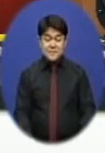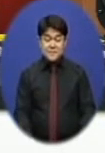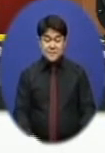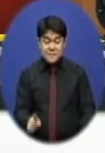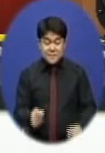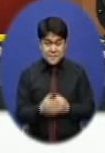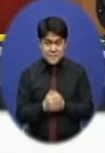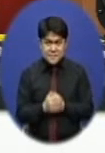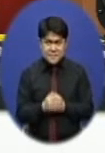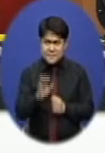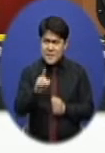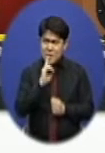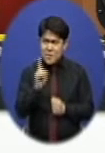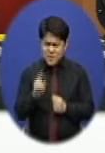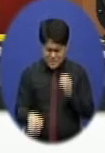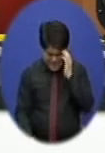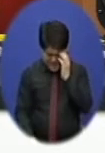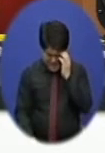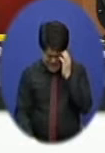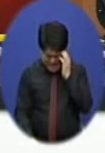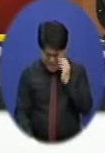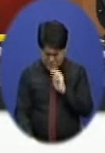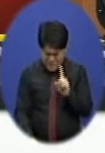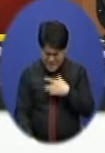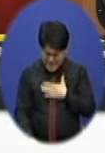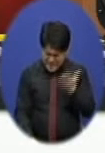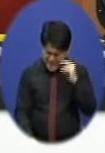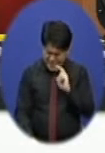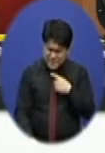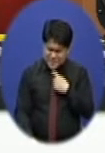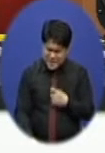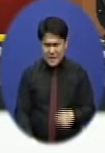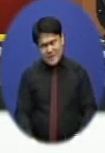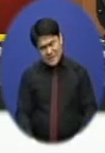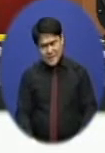뭐고 그 뭡니까 그 노래를 내가 저번에 한번 불렀다 내가